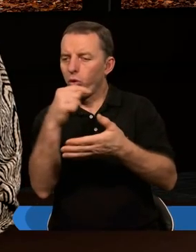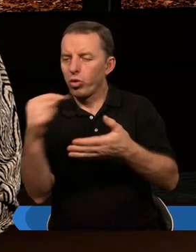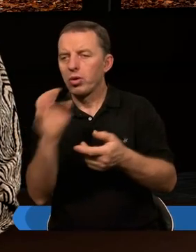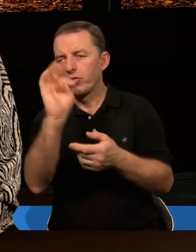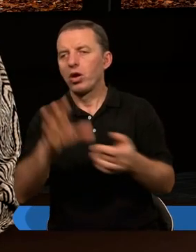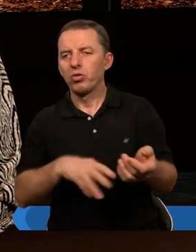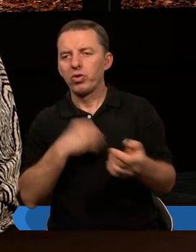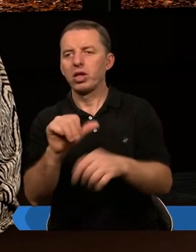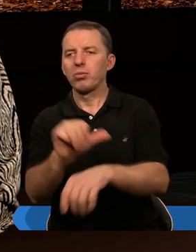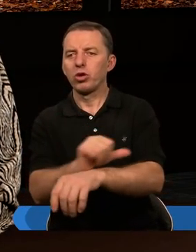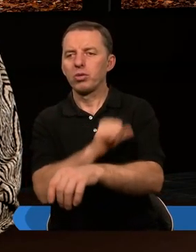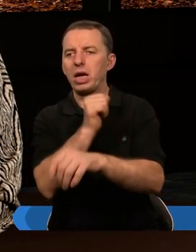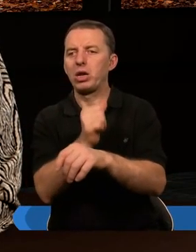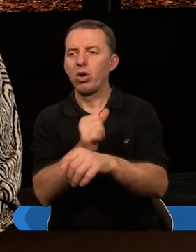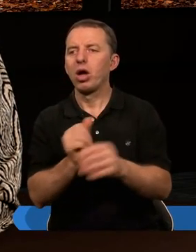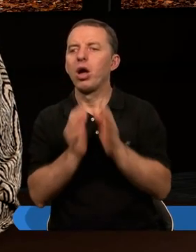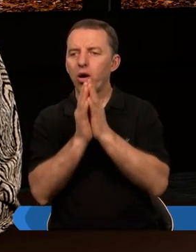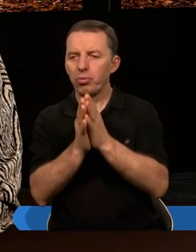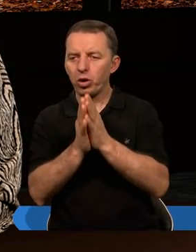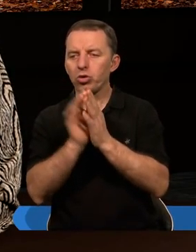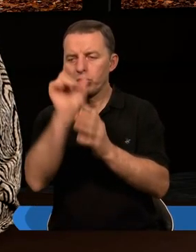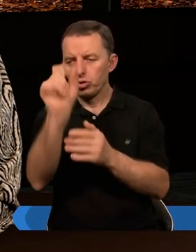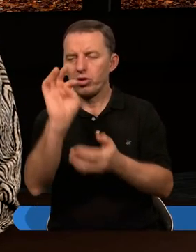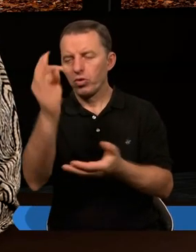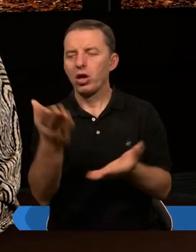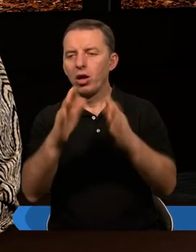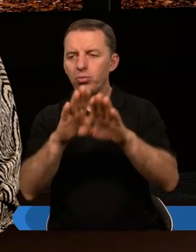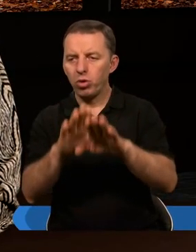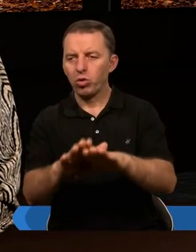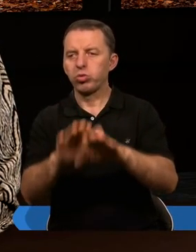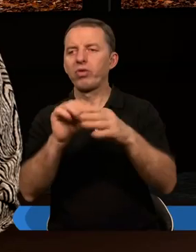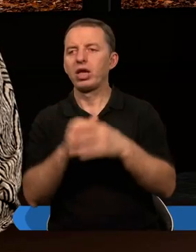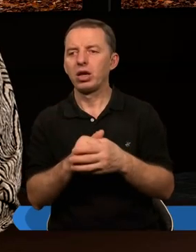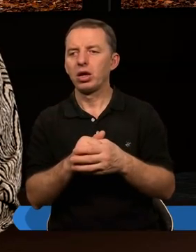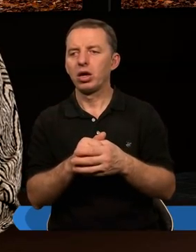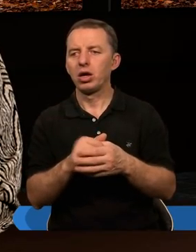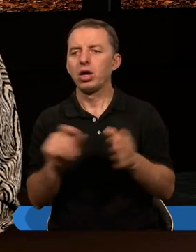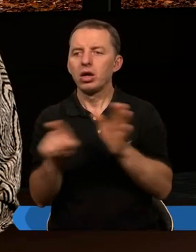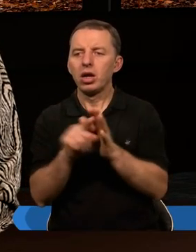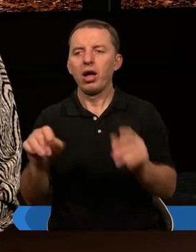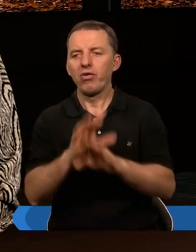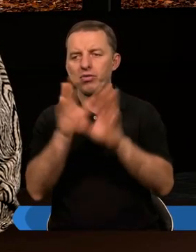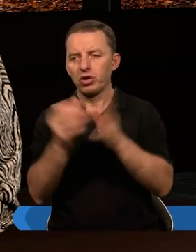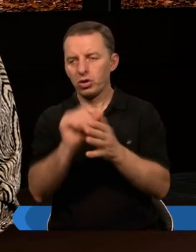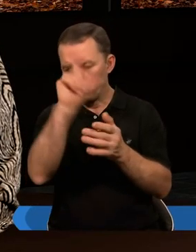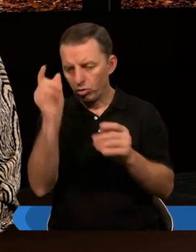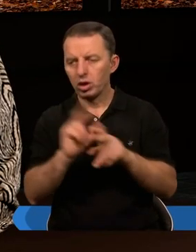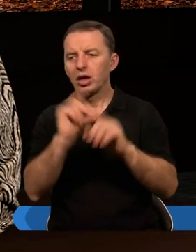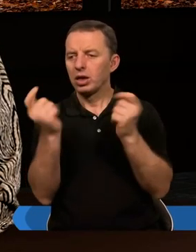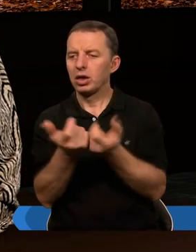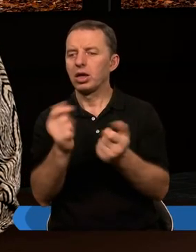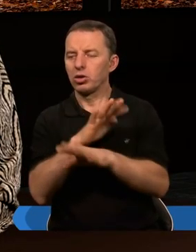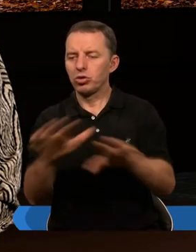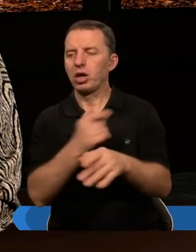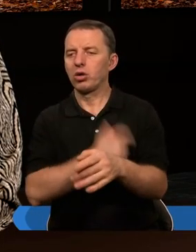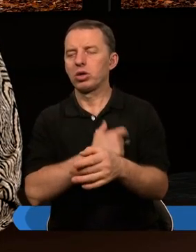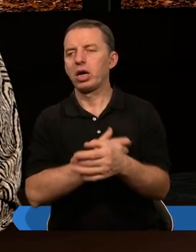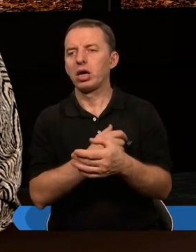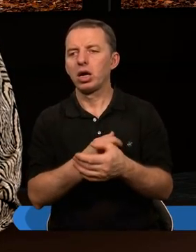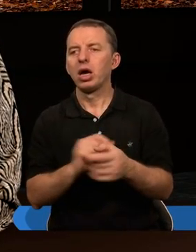Twojemu świętemu imieniu. Prosimy Cię o błogosławieństwo dla wszystkich ludzi szczerego serca